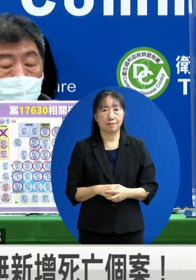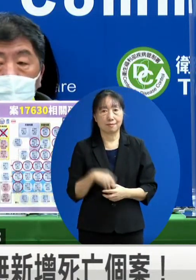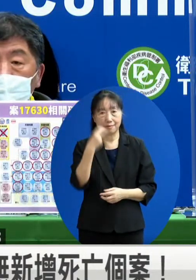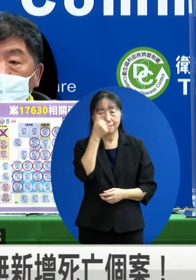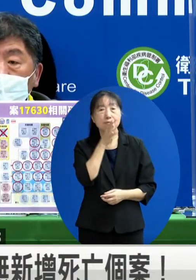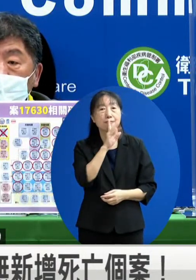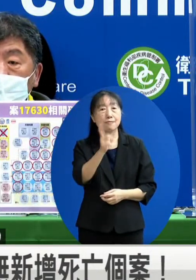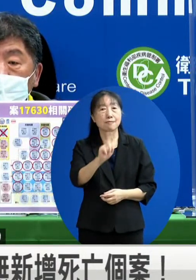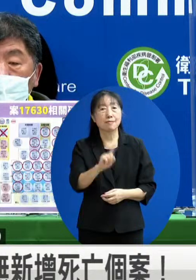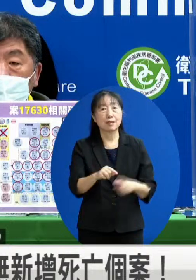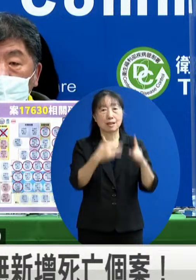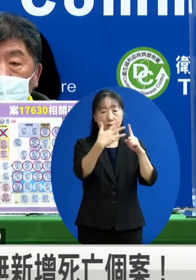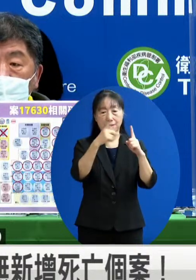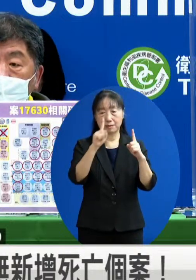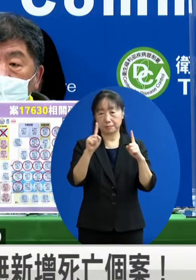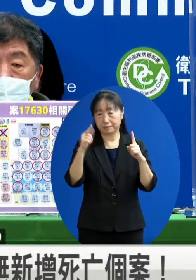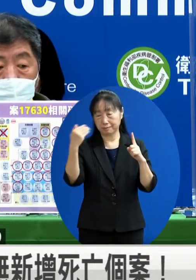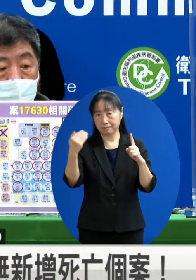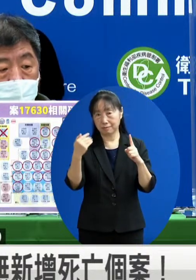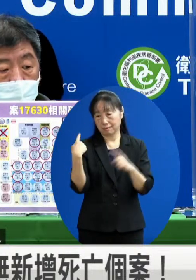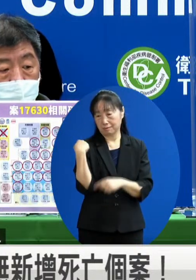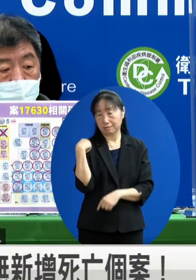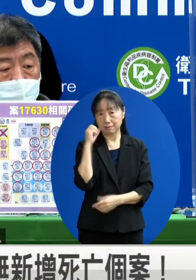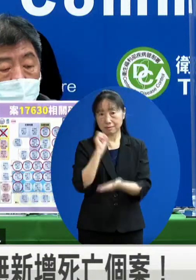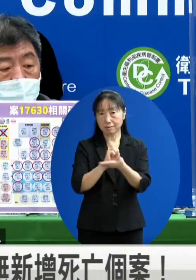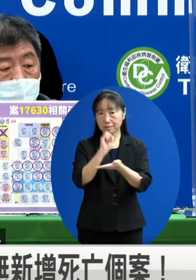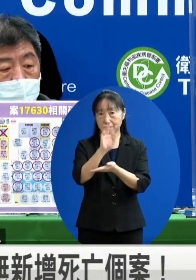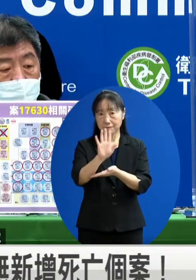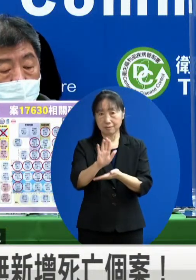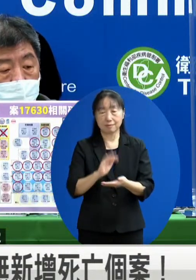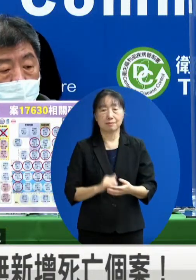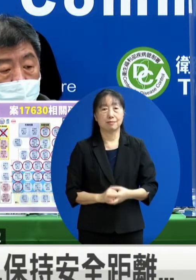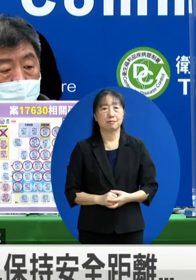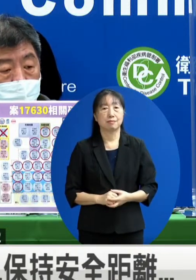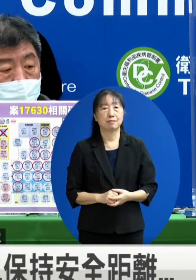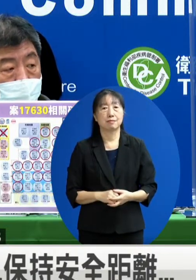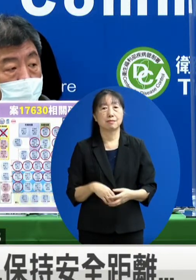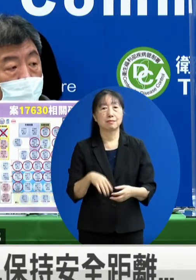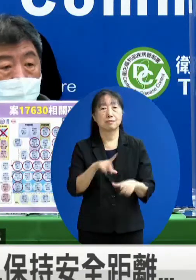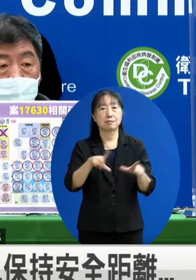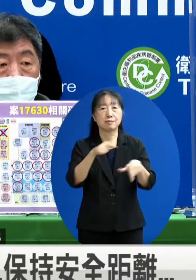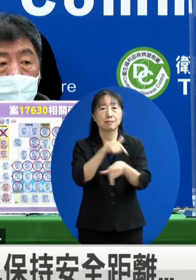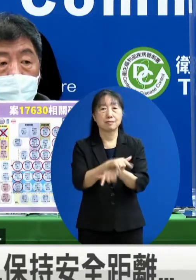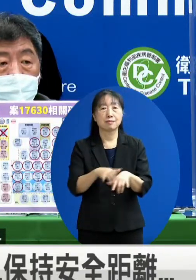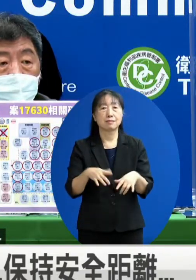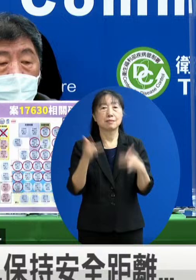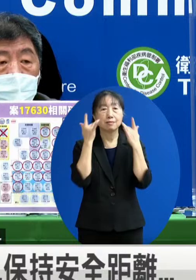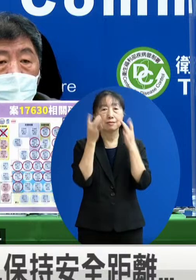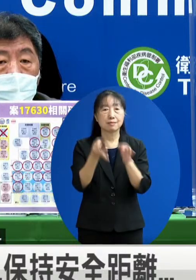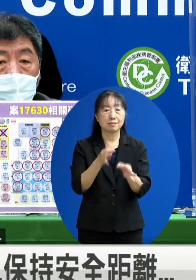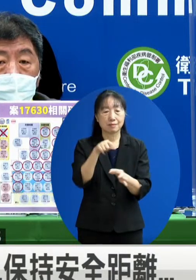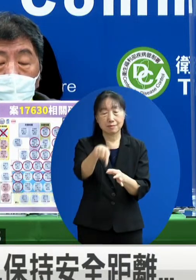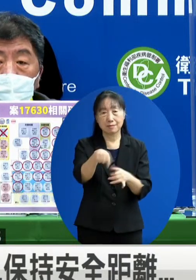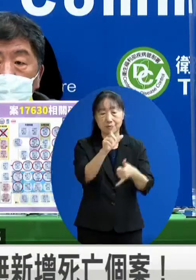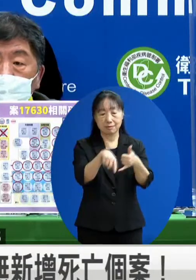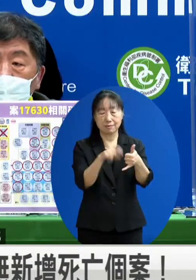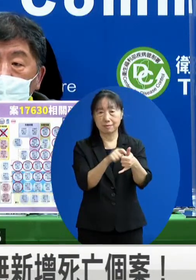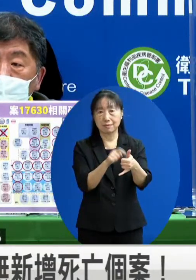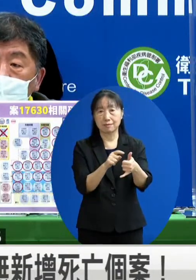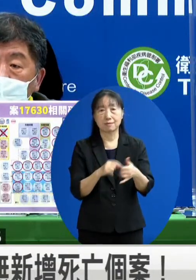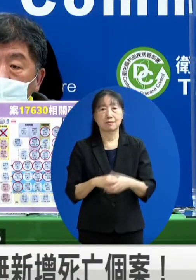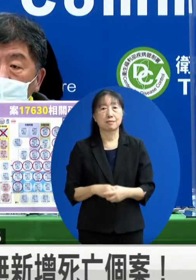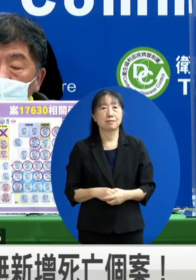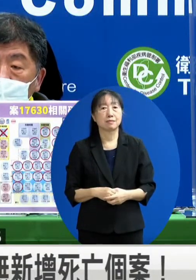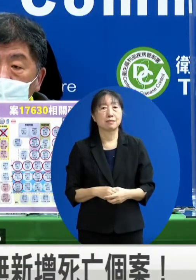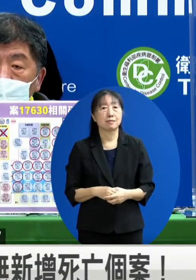是18119哈，昨天跟大家报告的。在大南市场的一个个案，那不过呢，